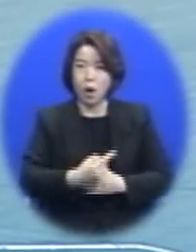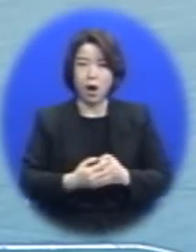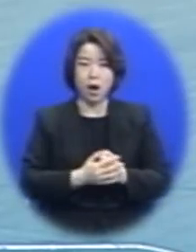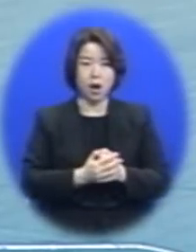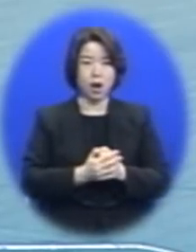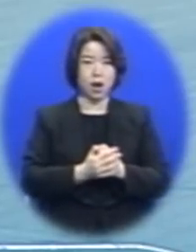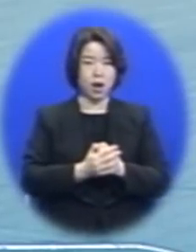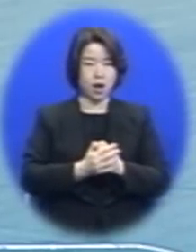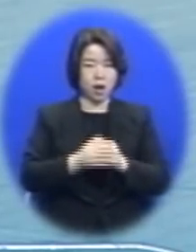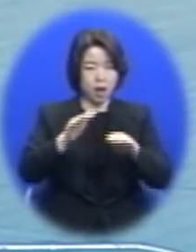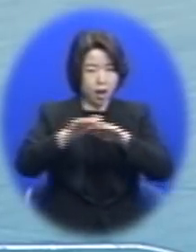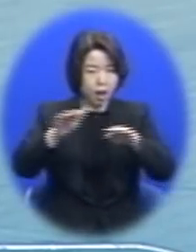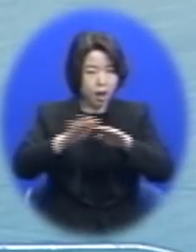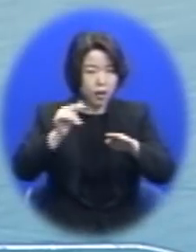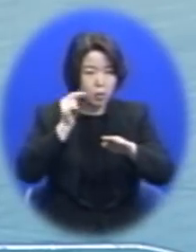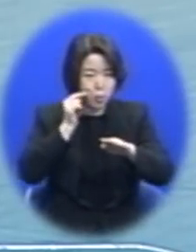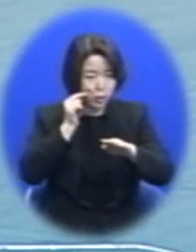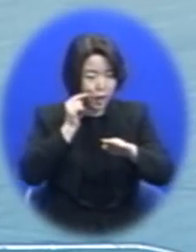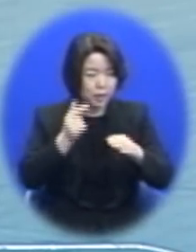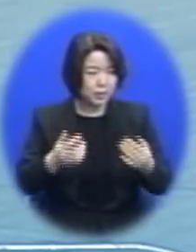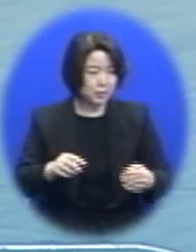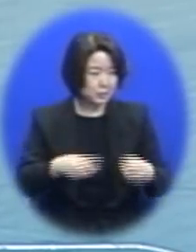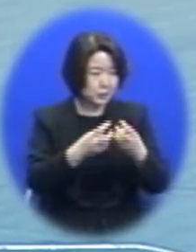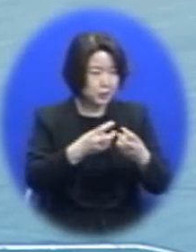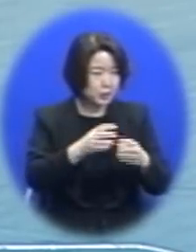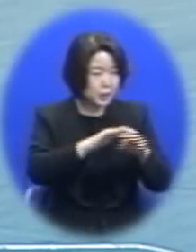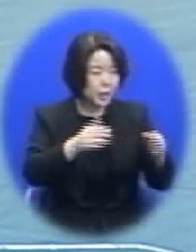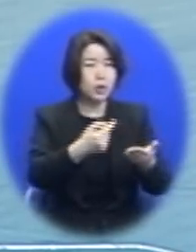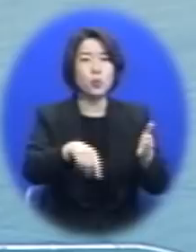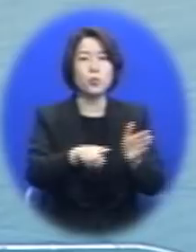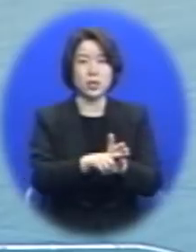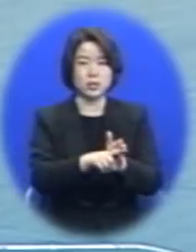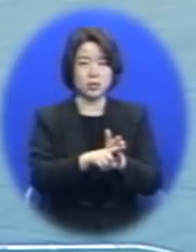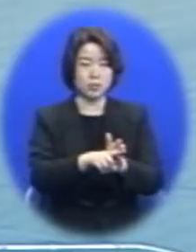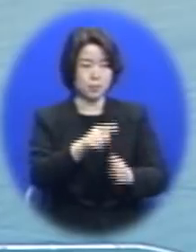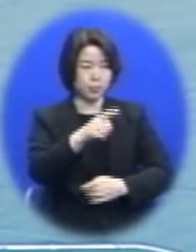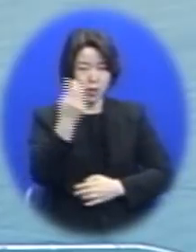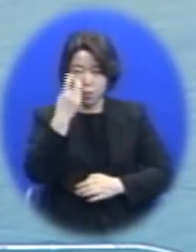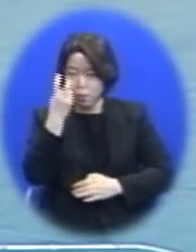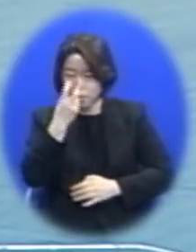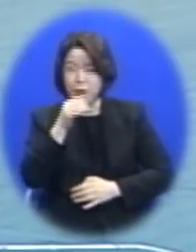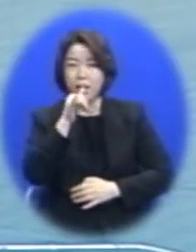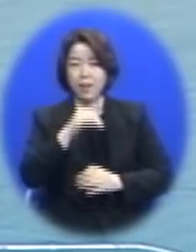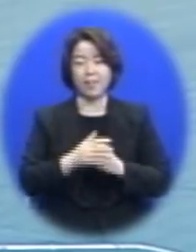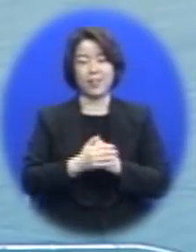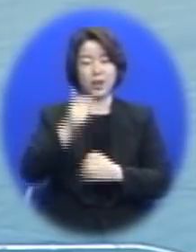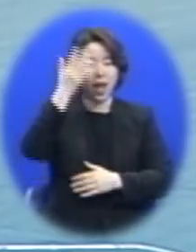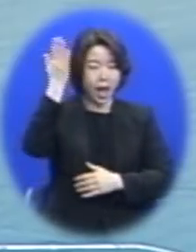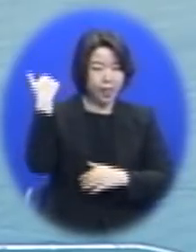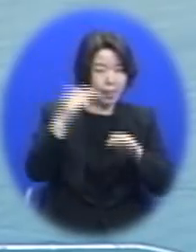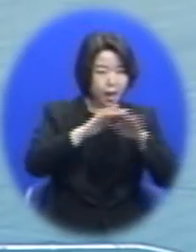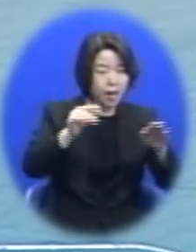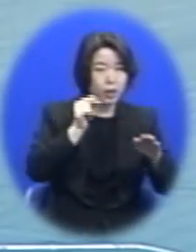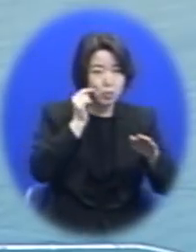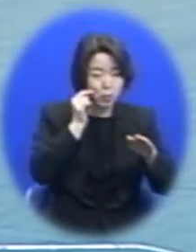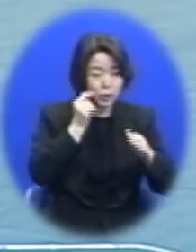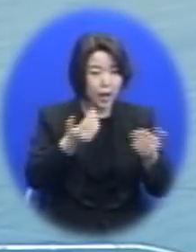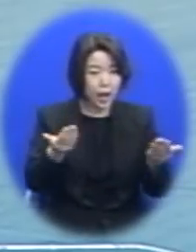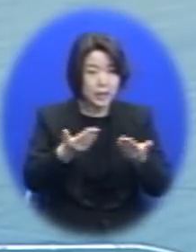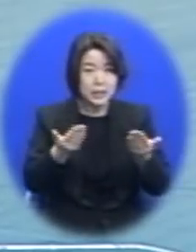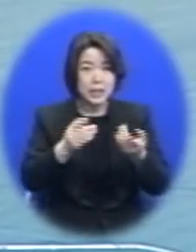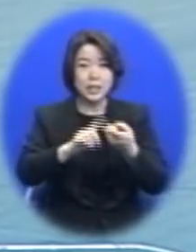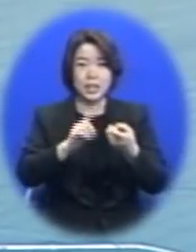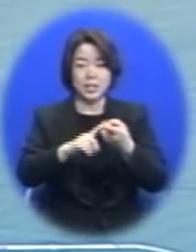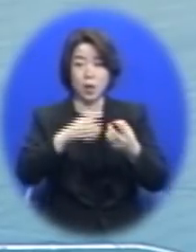사건을 해결하려고 교인들이 뭐 걔가 터지는데 옛날에 해결되지 못한 그 사건의 먹 축 그